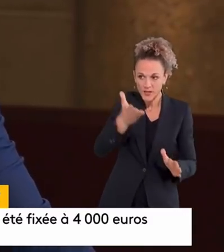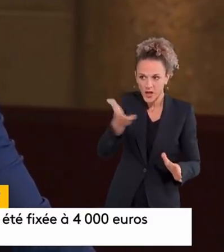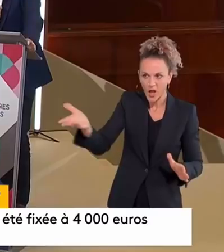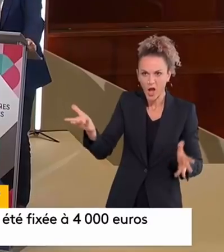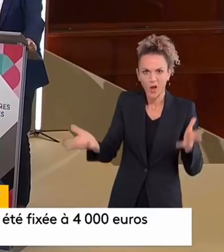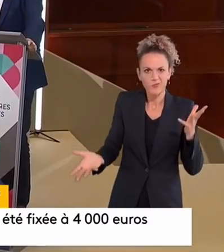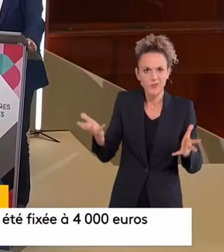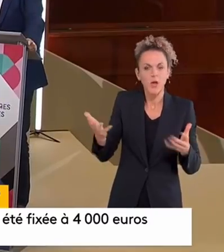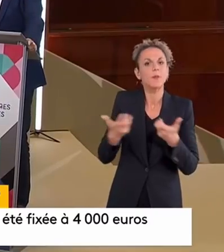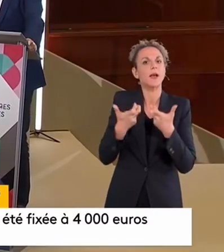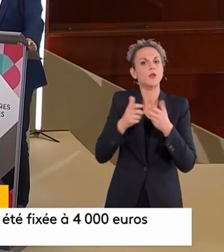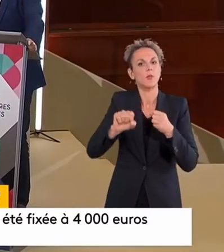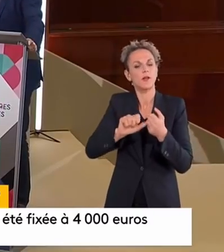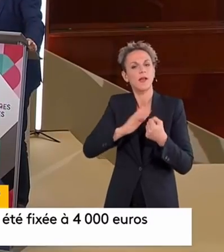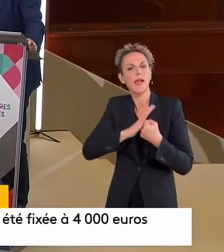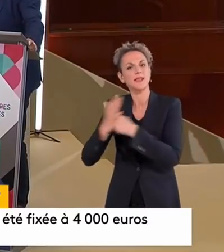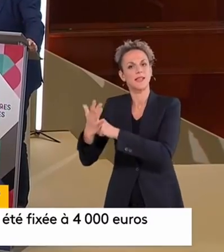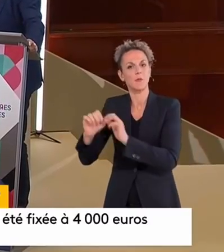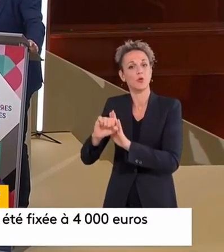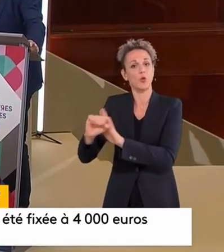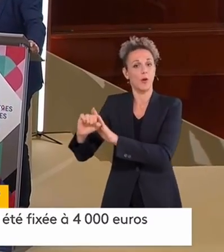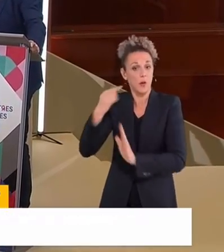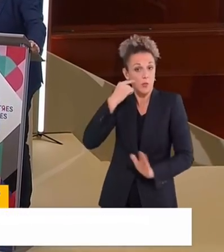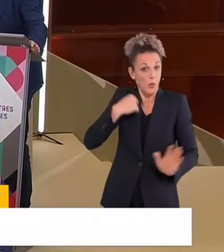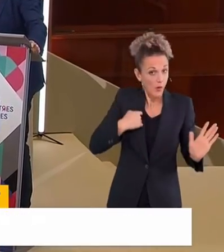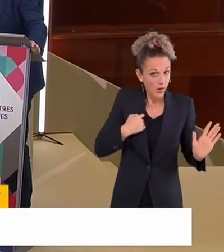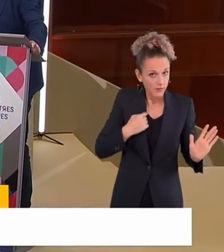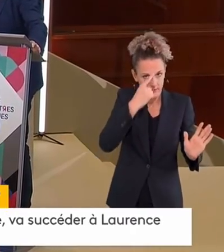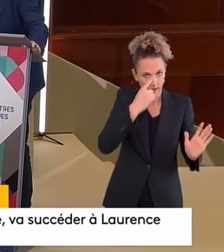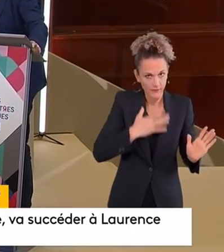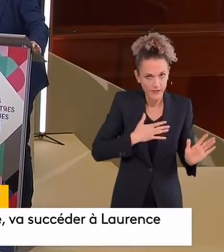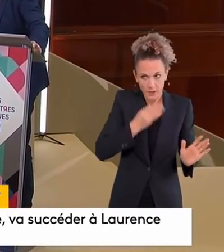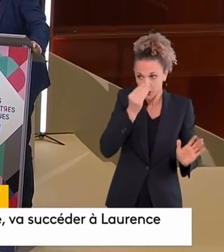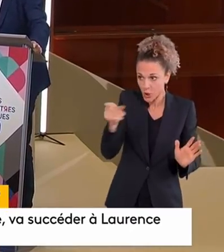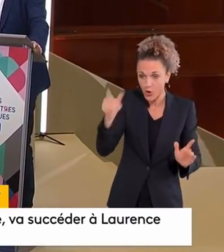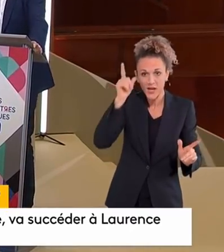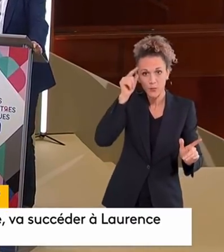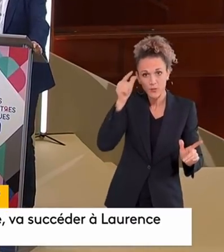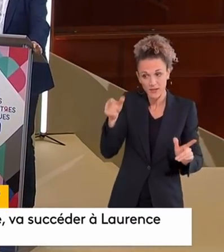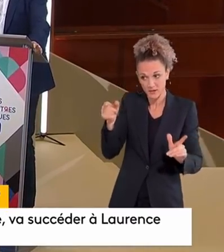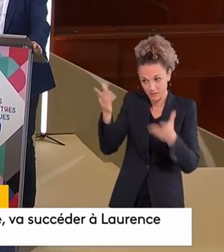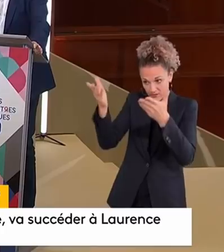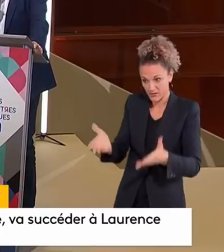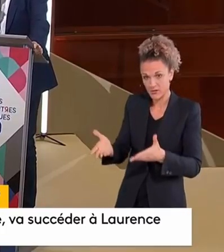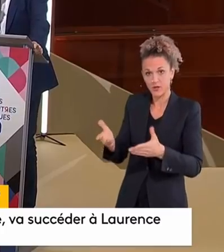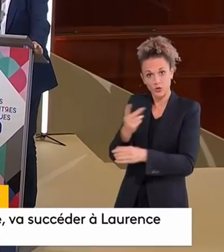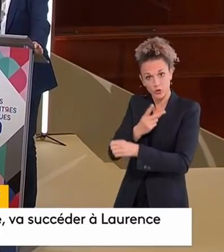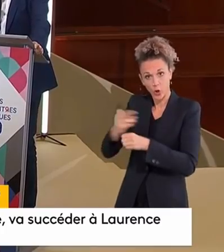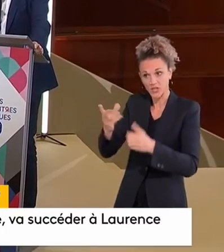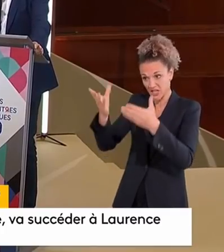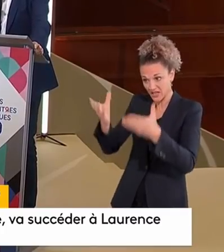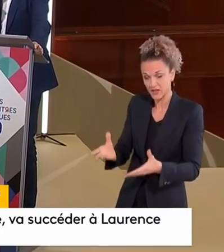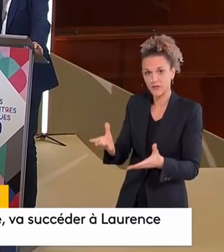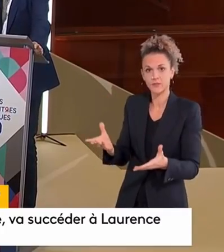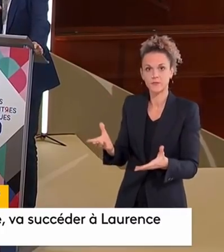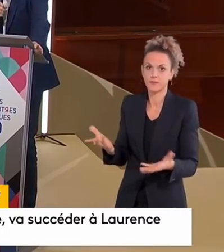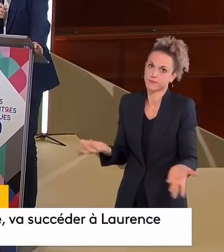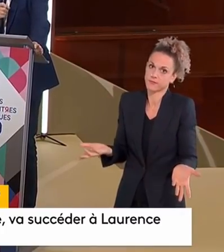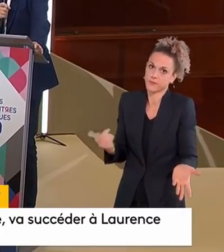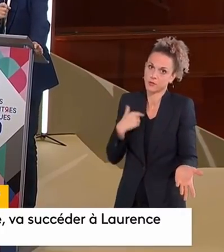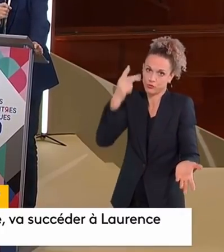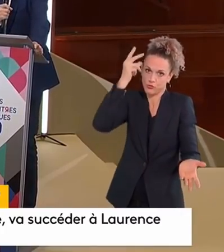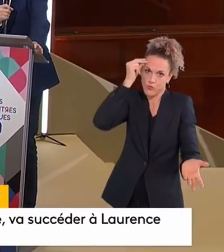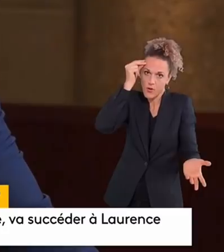candidats d'extrême droite pour lesquels je considère qu'ils menacent la République, je comprends